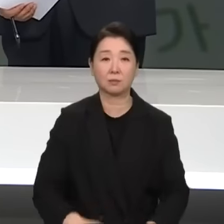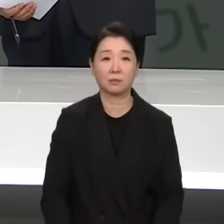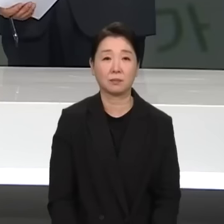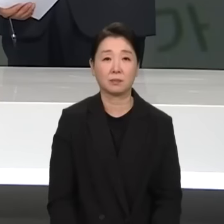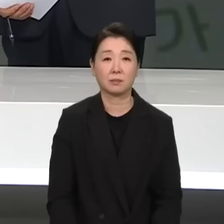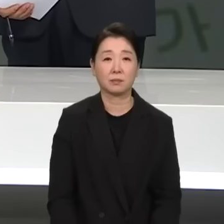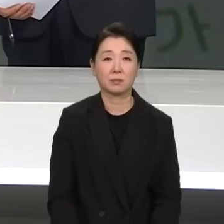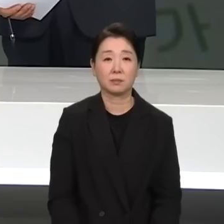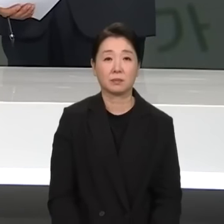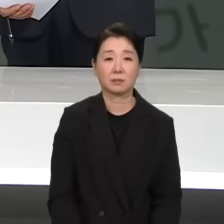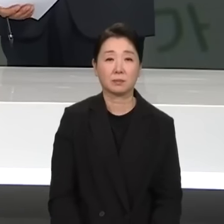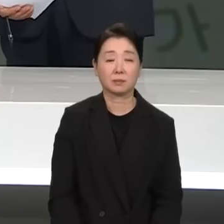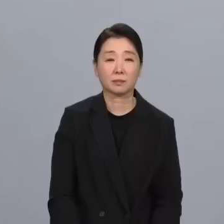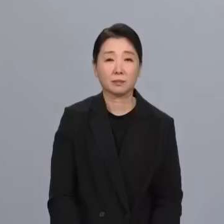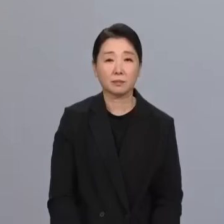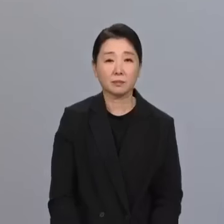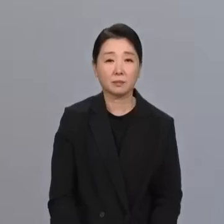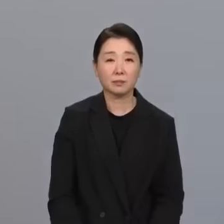기자가 취재했습니다.